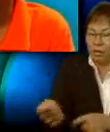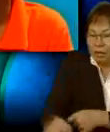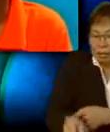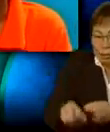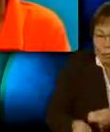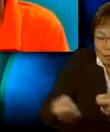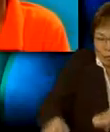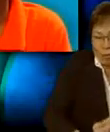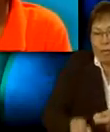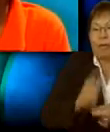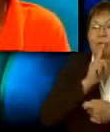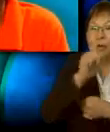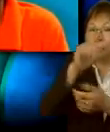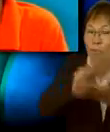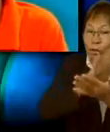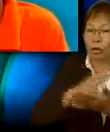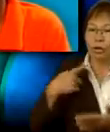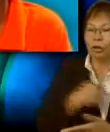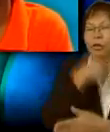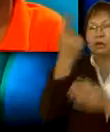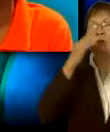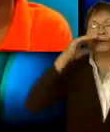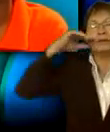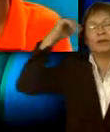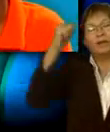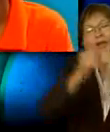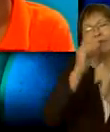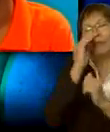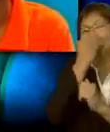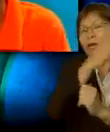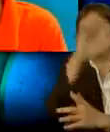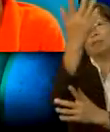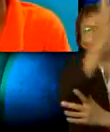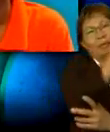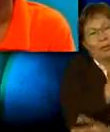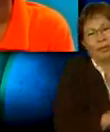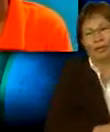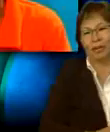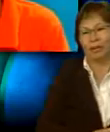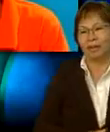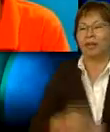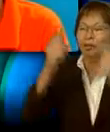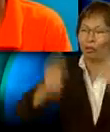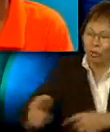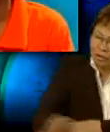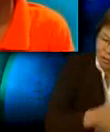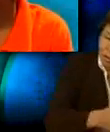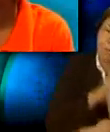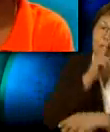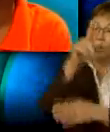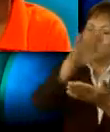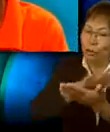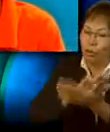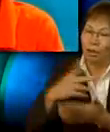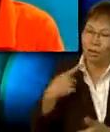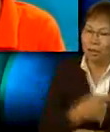pula, mereka akan memastikan sekolah kita sentiasa ceria dengan bunga dan pokok-pokok. Tukang sapu pula akan